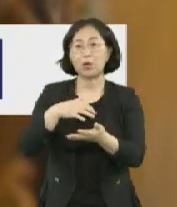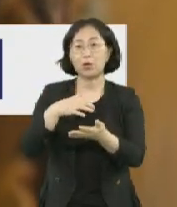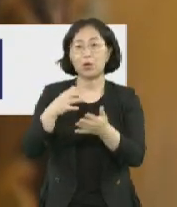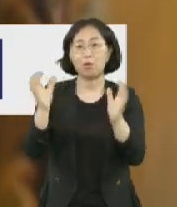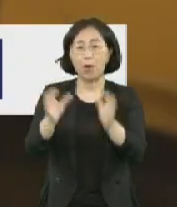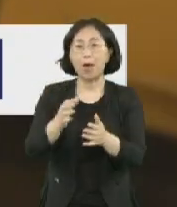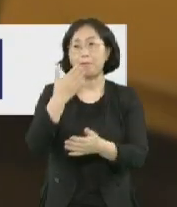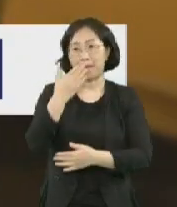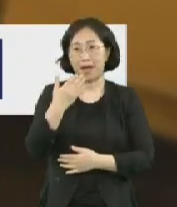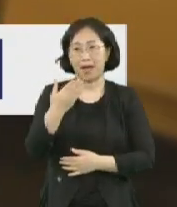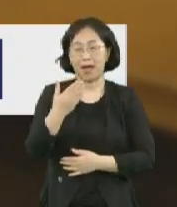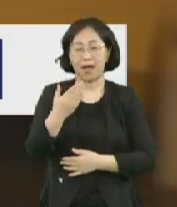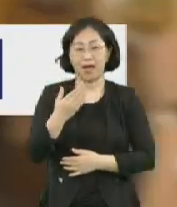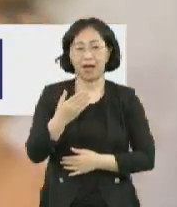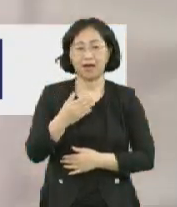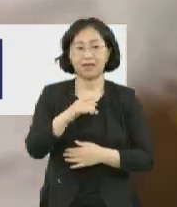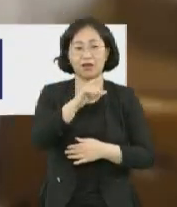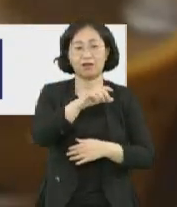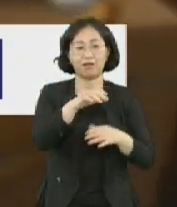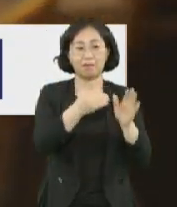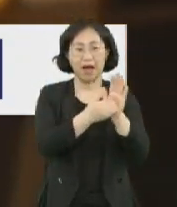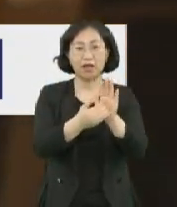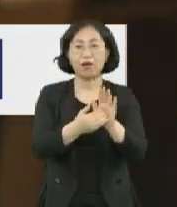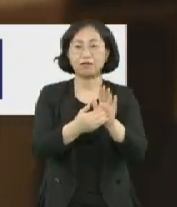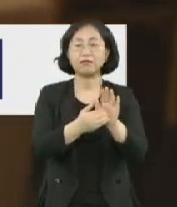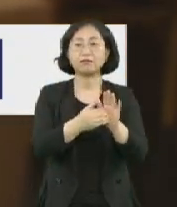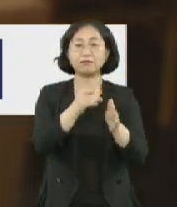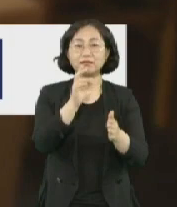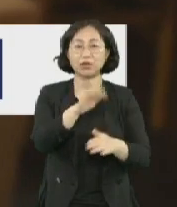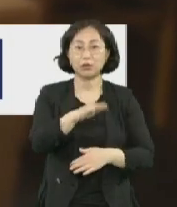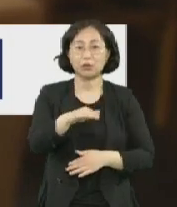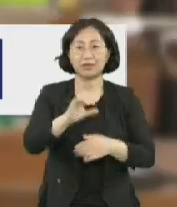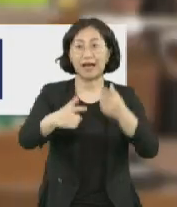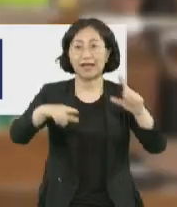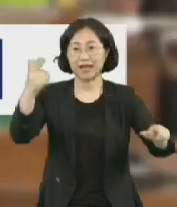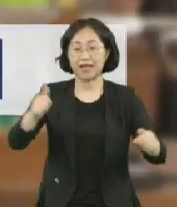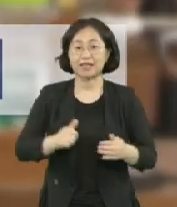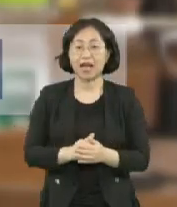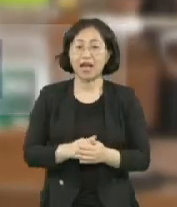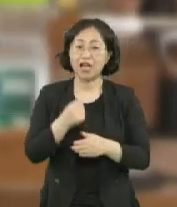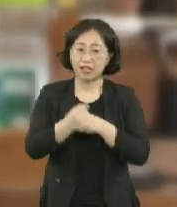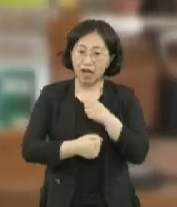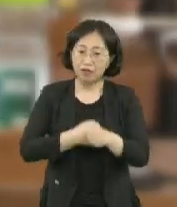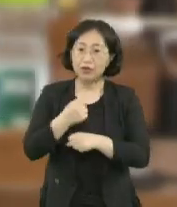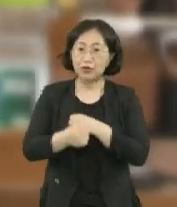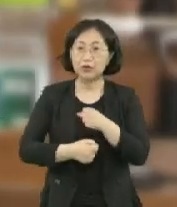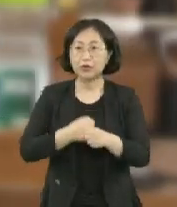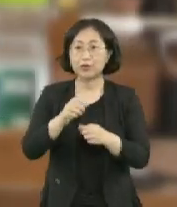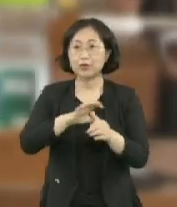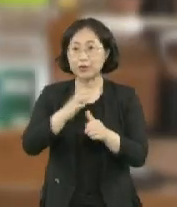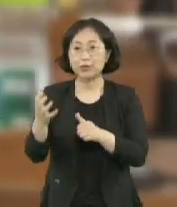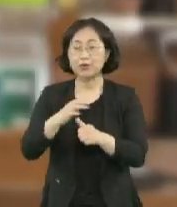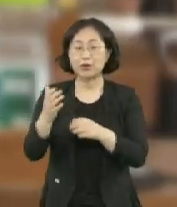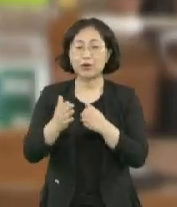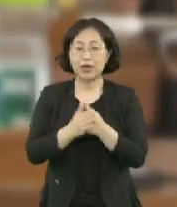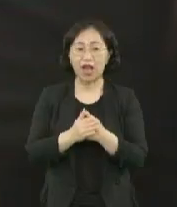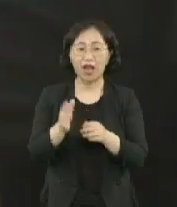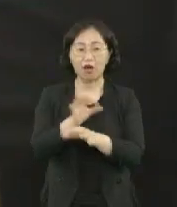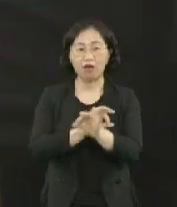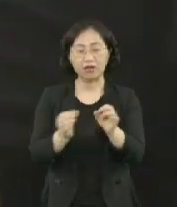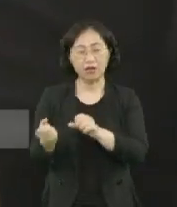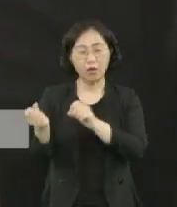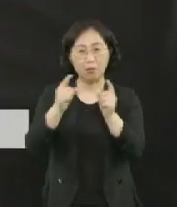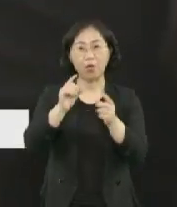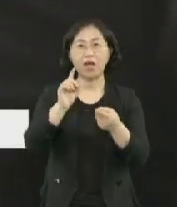간 방역 수준은 제각각인 상황. 거리두기 완화 조치로 자영업자들과 유통업계는 경기 회복에